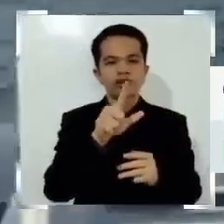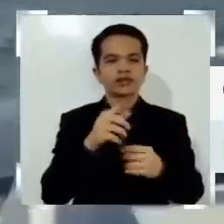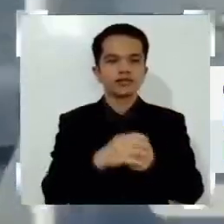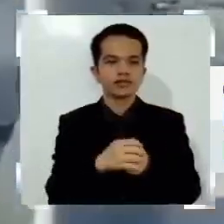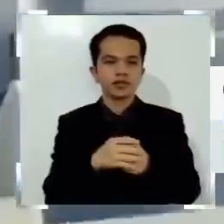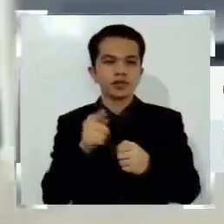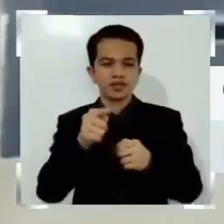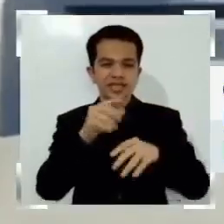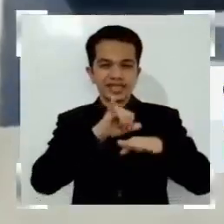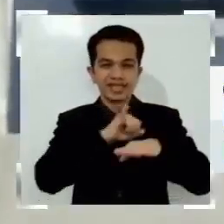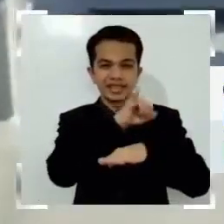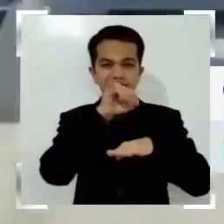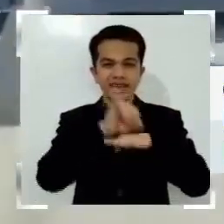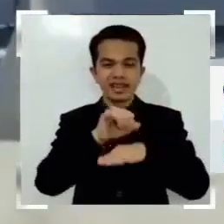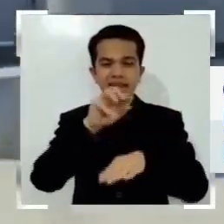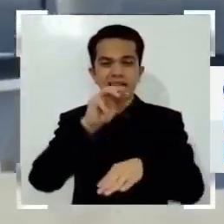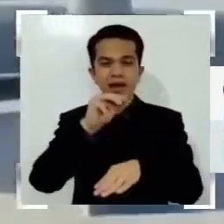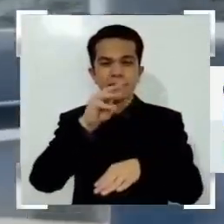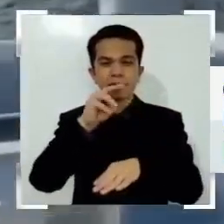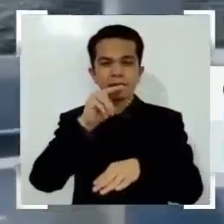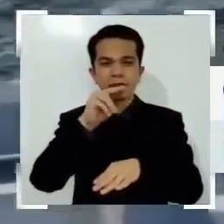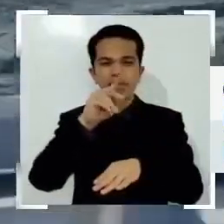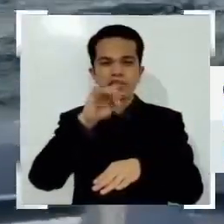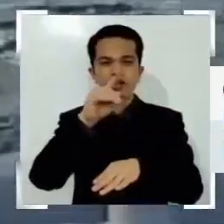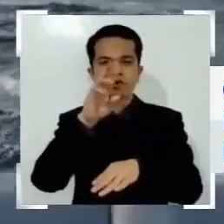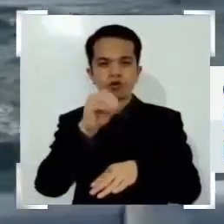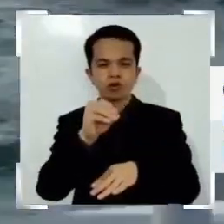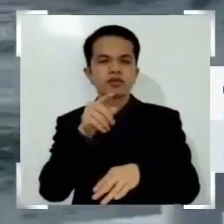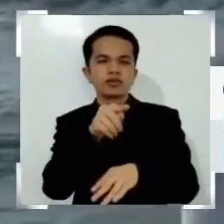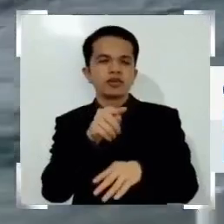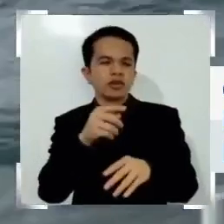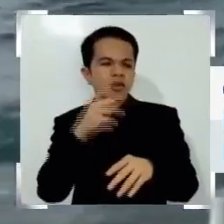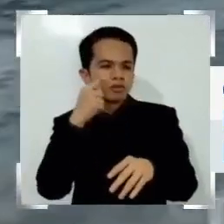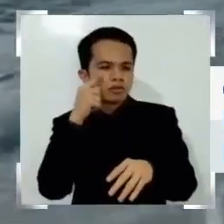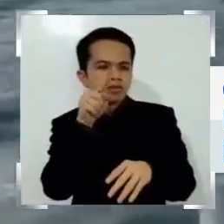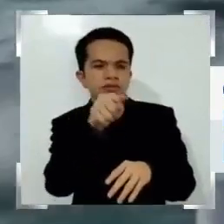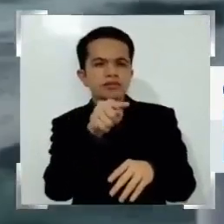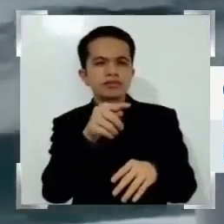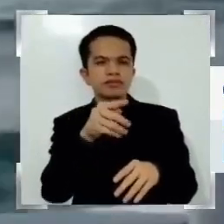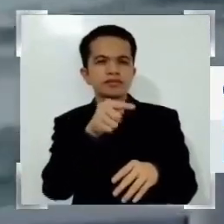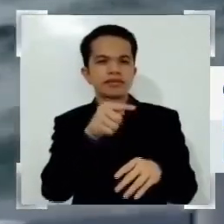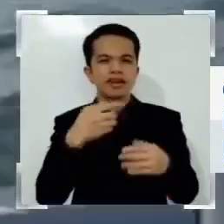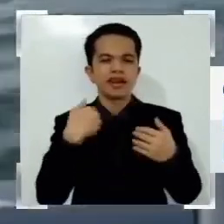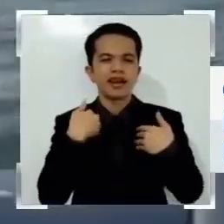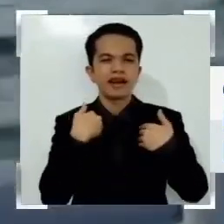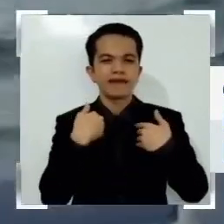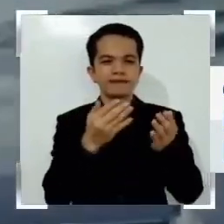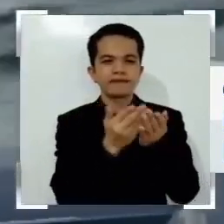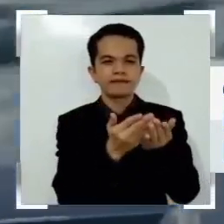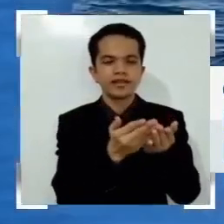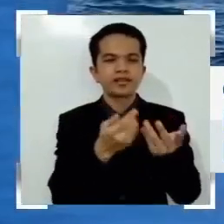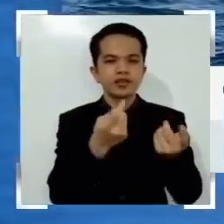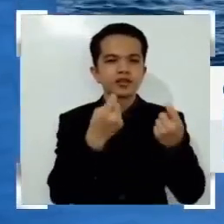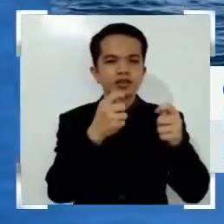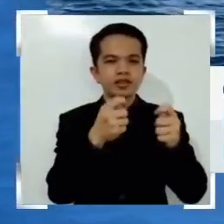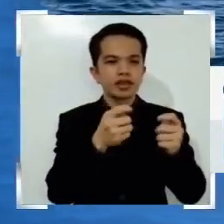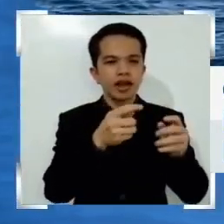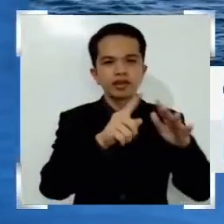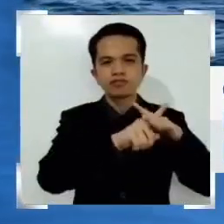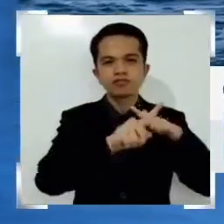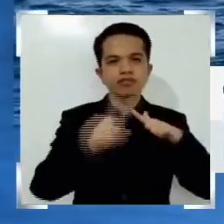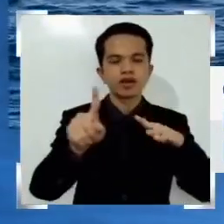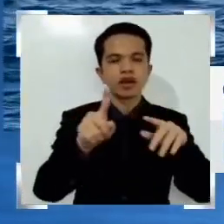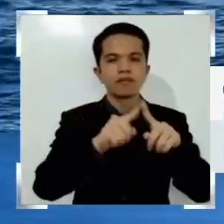Mindoro. Ayon kay Lieutenant Regil Gatari, nang mamataan ng crew ng oil tanker ang barko ng Navy, tinangkapan itong tumakas. Pero nahabol